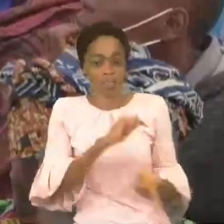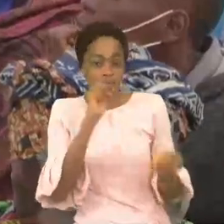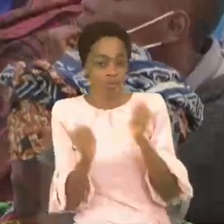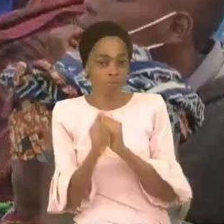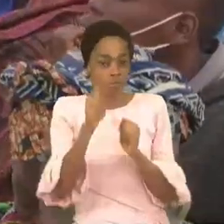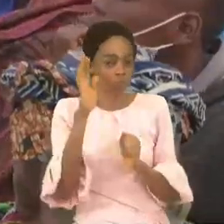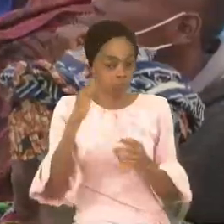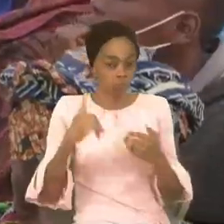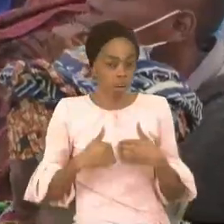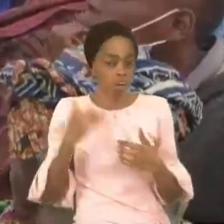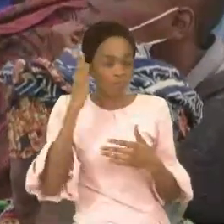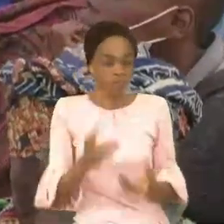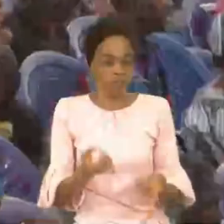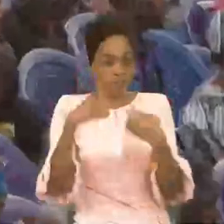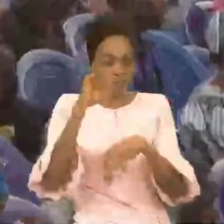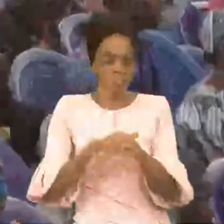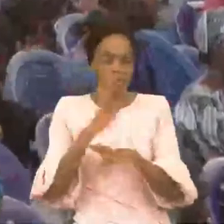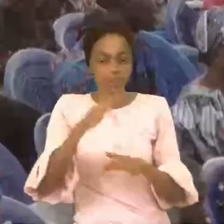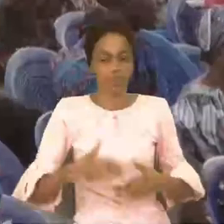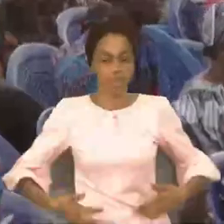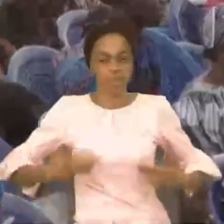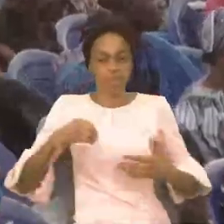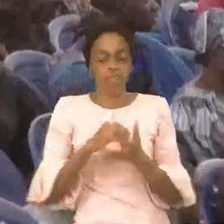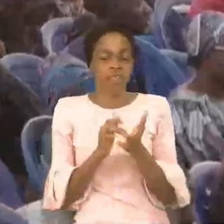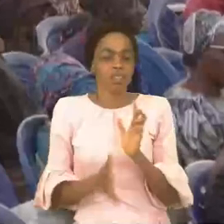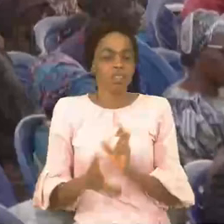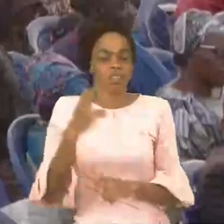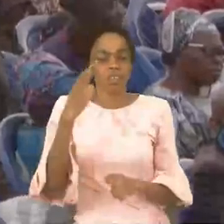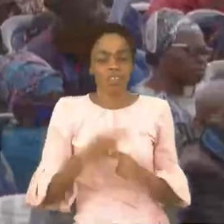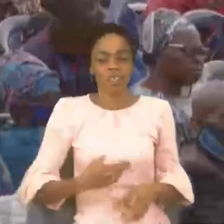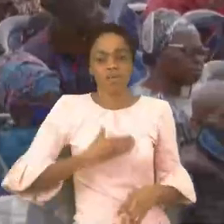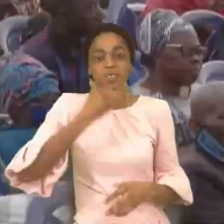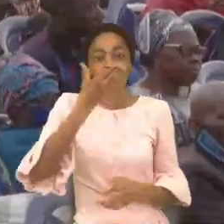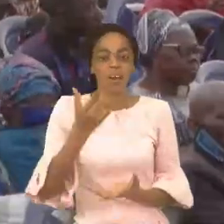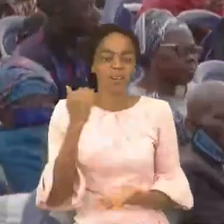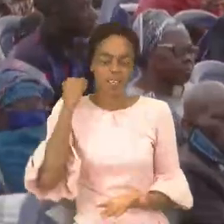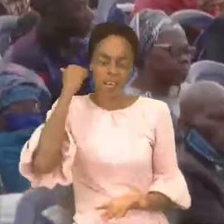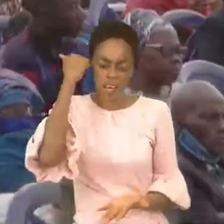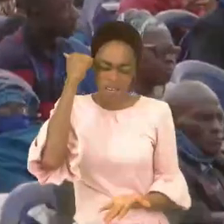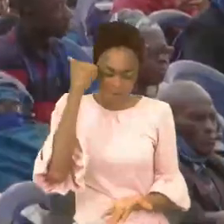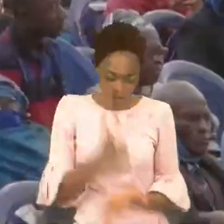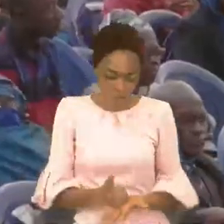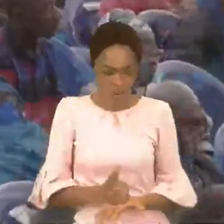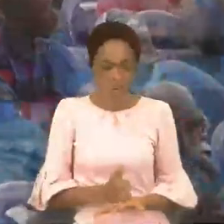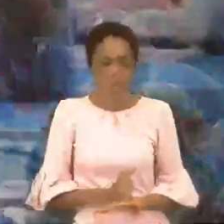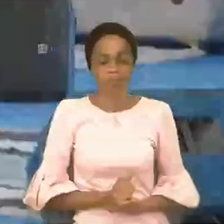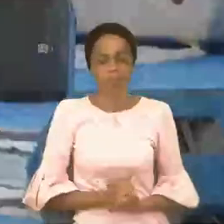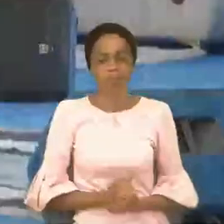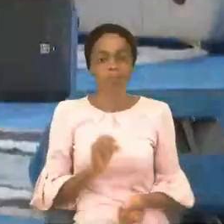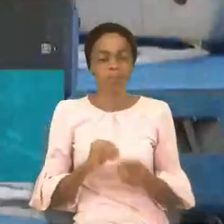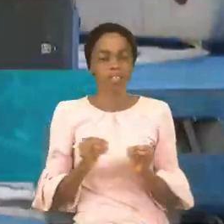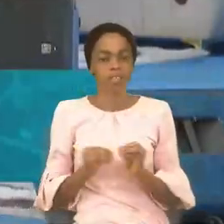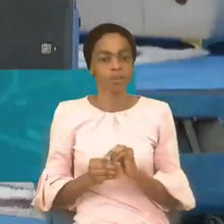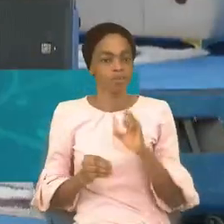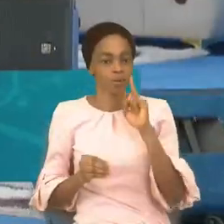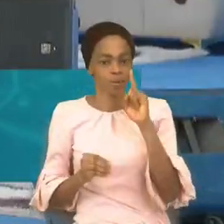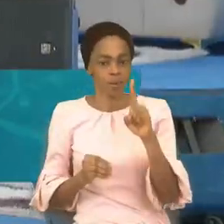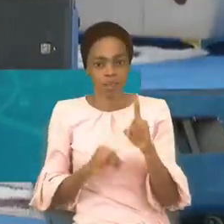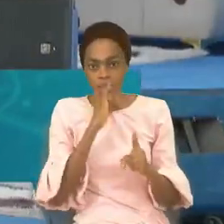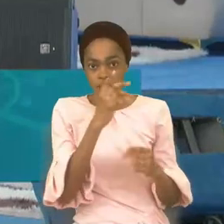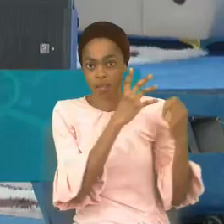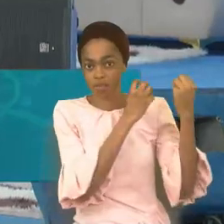avoir, vient dans ta vie au nom de Jésus. Quelqu'un crie Amen. Premier point,